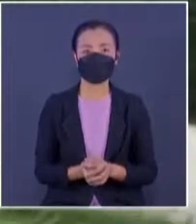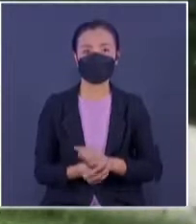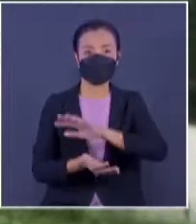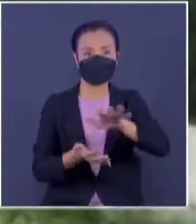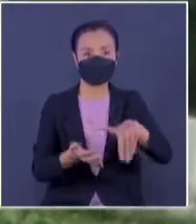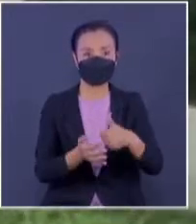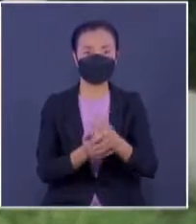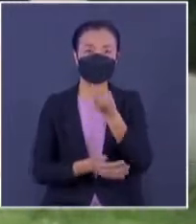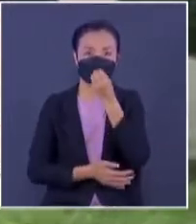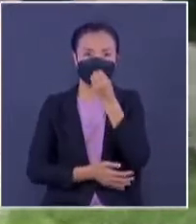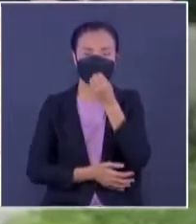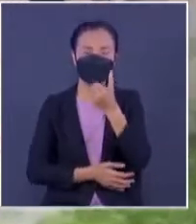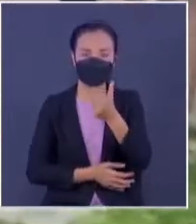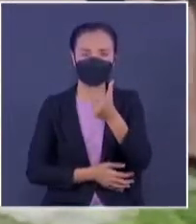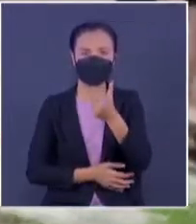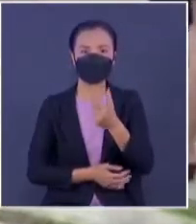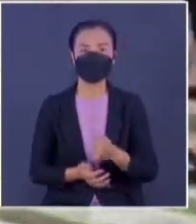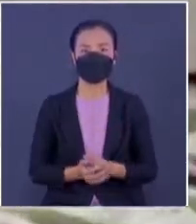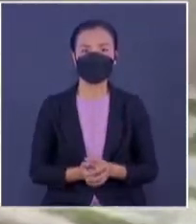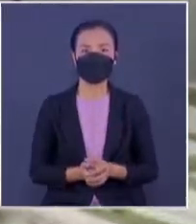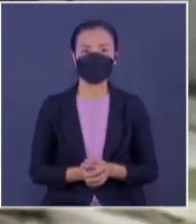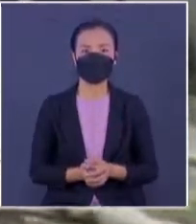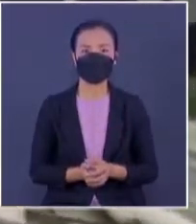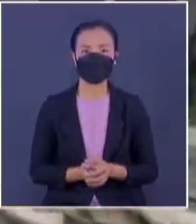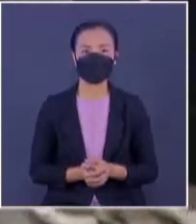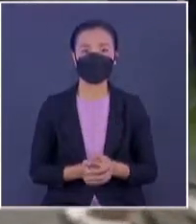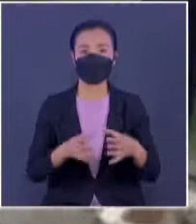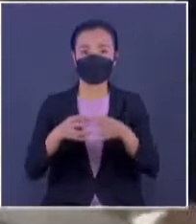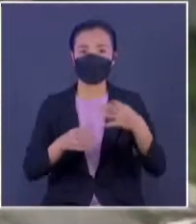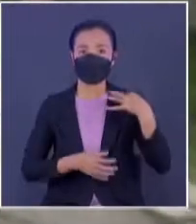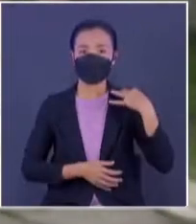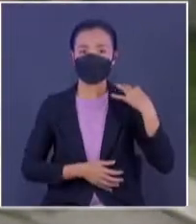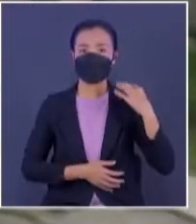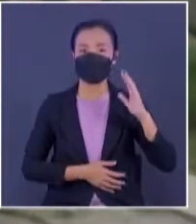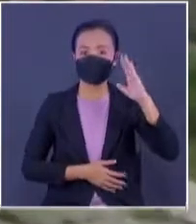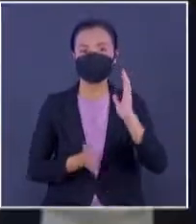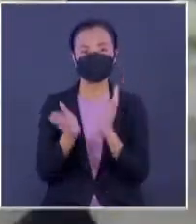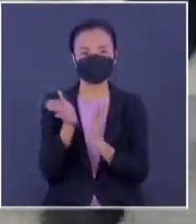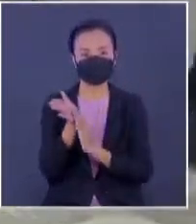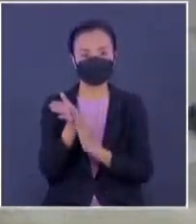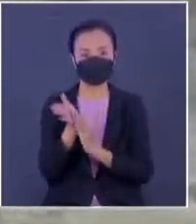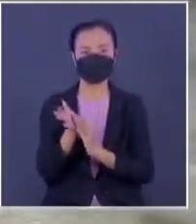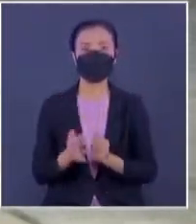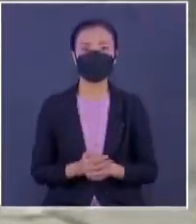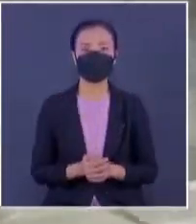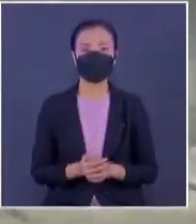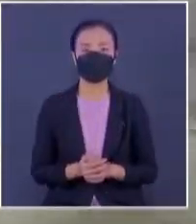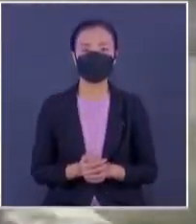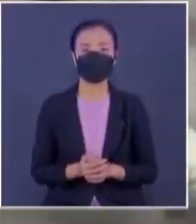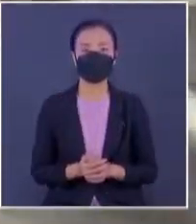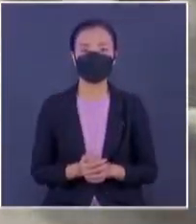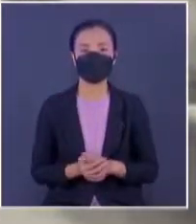คนก็จะได้มีอาหารเพิ่มขึ้นอีกหนึ่งมื้อค่ะก็นับว่าเป็นอีกหนึ่งกลุ่มจิตอาสานะคะที่น่าชื่นชมมากๆเลยแล้วค่ะซึ่งหลายค